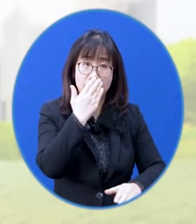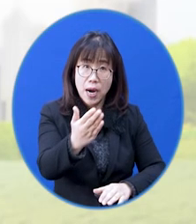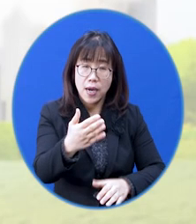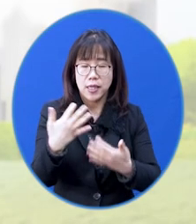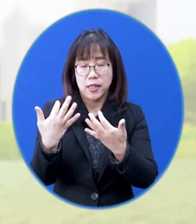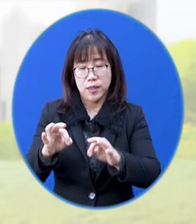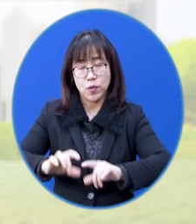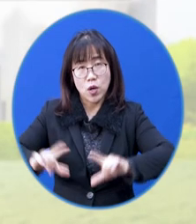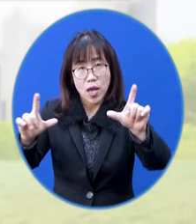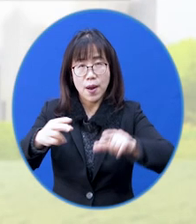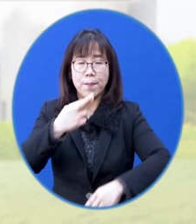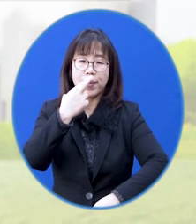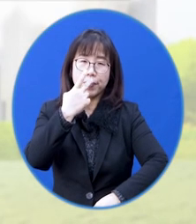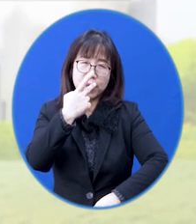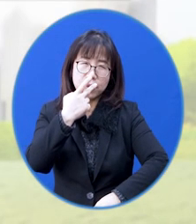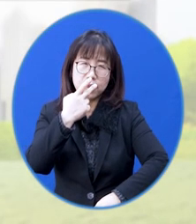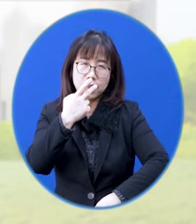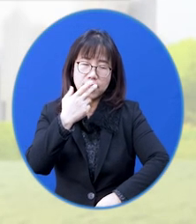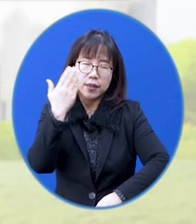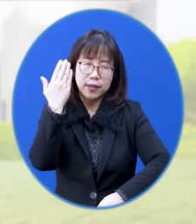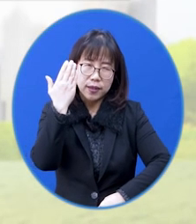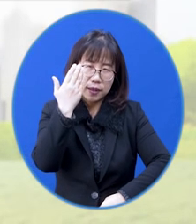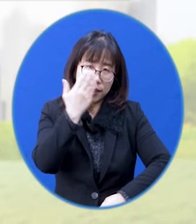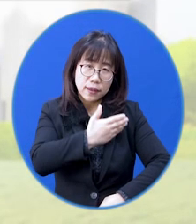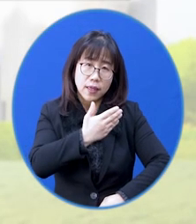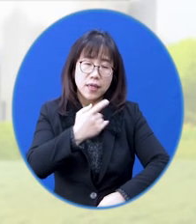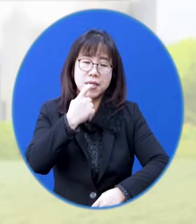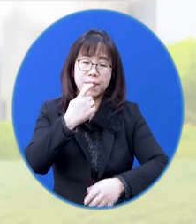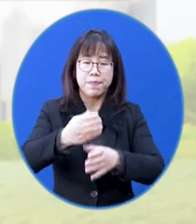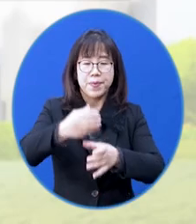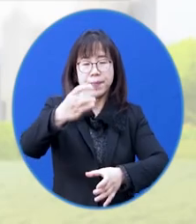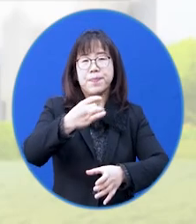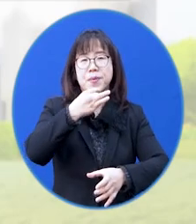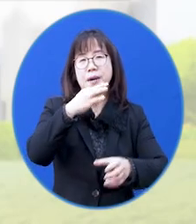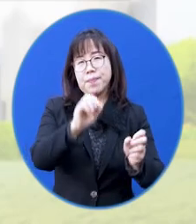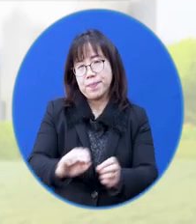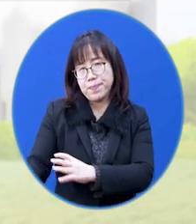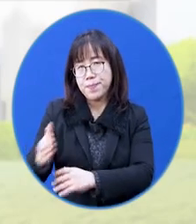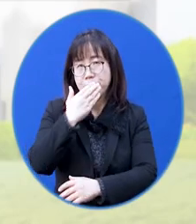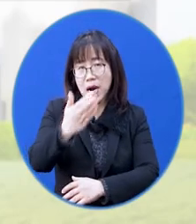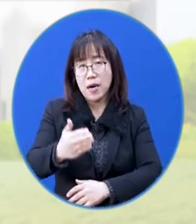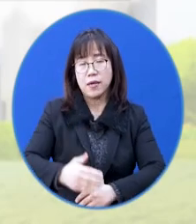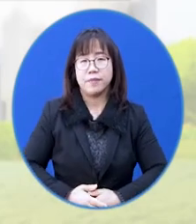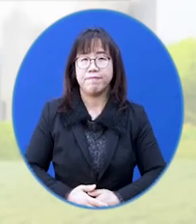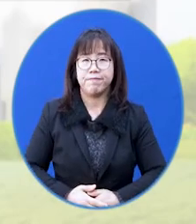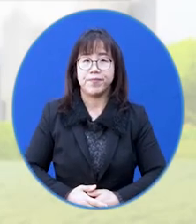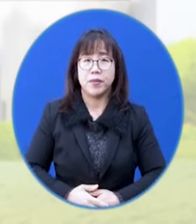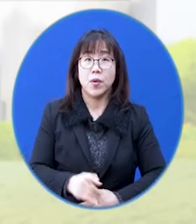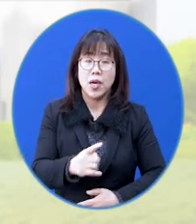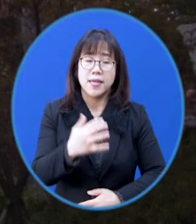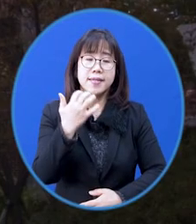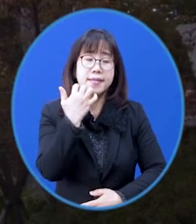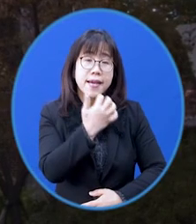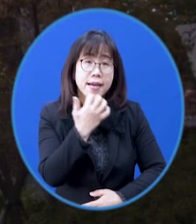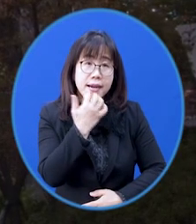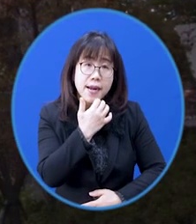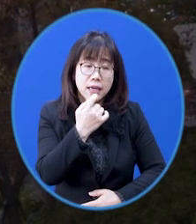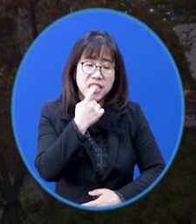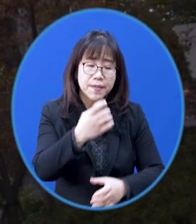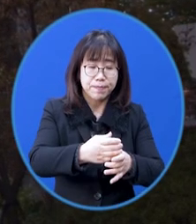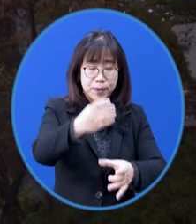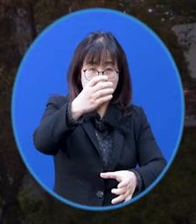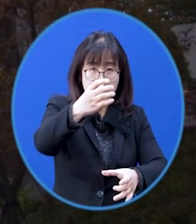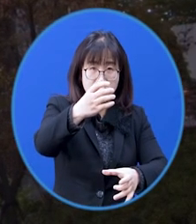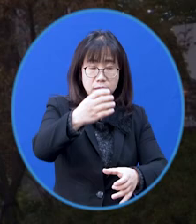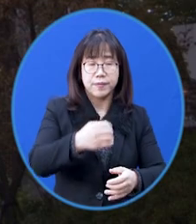배출하고 금요일에는 폐비닐과 무색 투명 페트병을 배출할 수 있습니다. 공동주택은